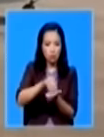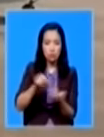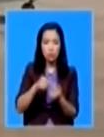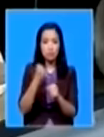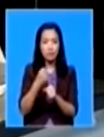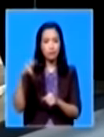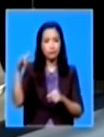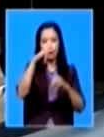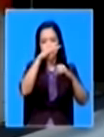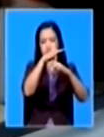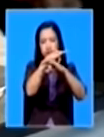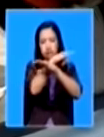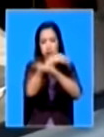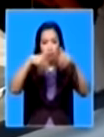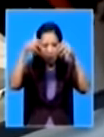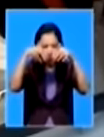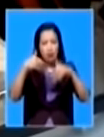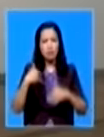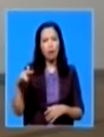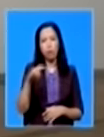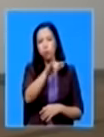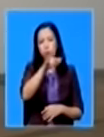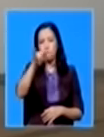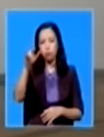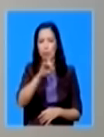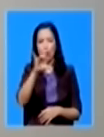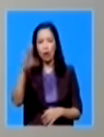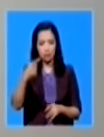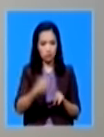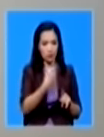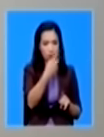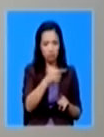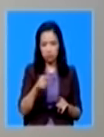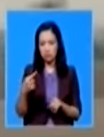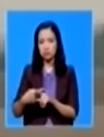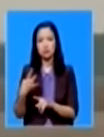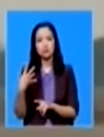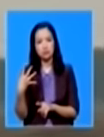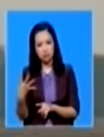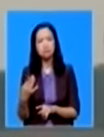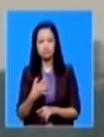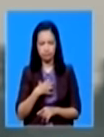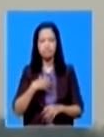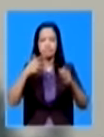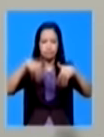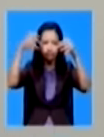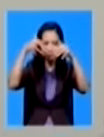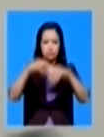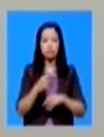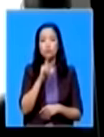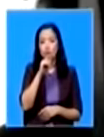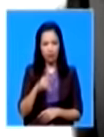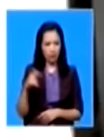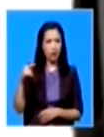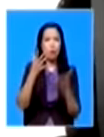เร่งฝนเทียมบินขึ้นบินลงอ่ะบินหลายร้อยเที่ยวนะช่วงกุมภาถึงสงกรานต์เนี่ยเพราะผมก็อยากให้ผมตกอ่ะก็เราไปบินที่ตรงไห